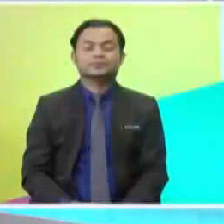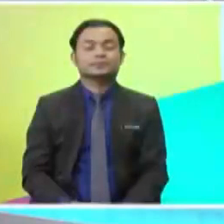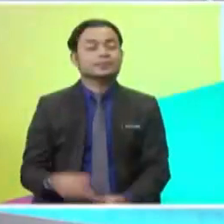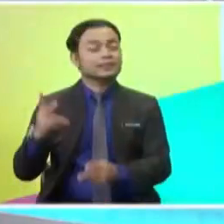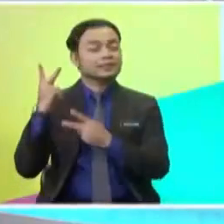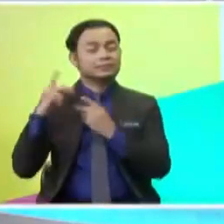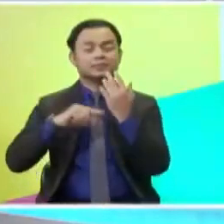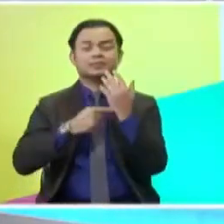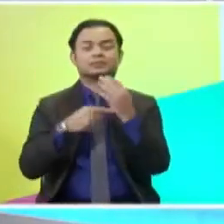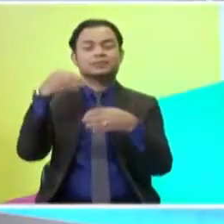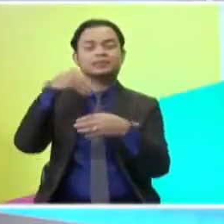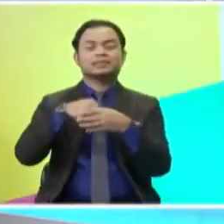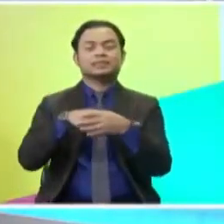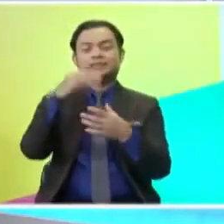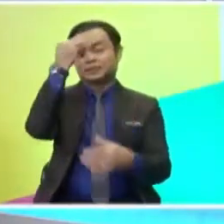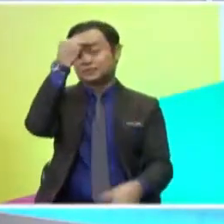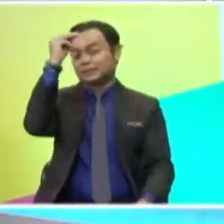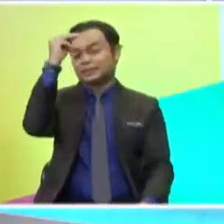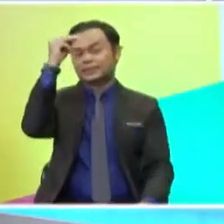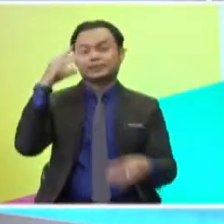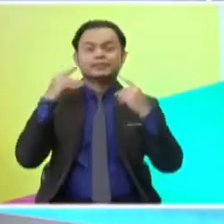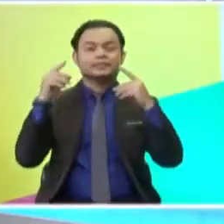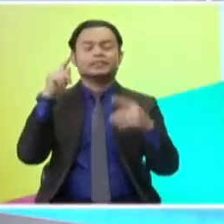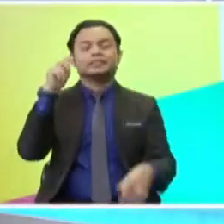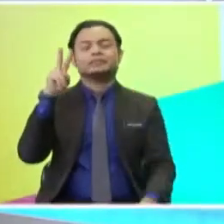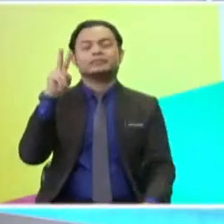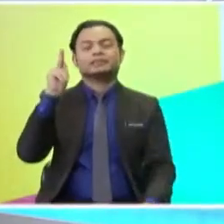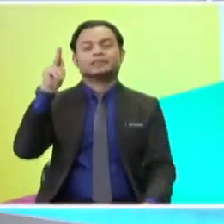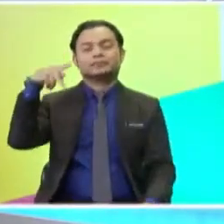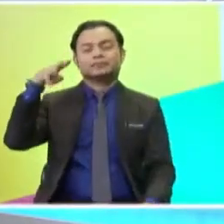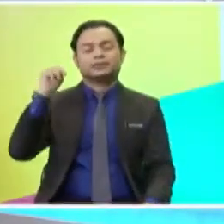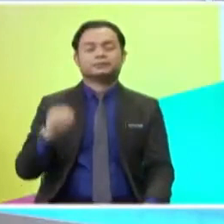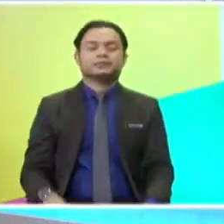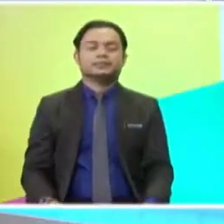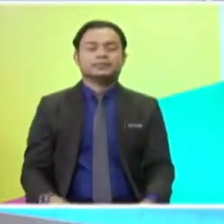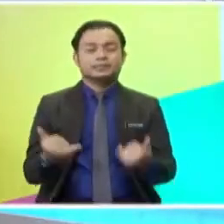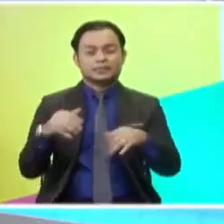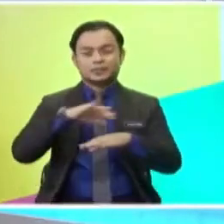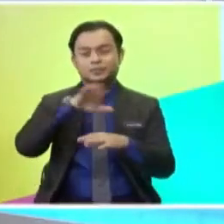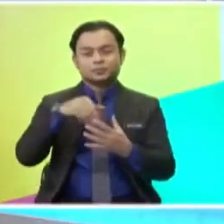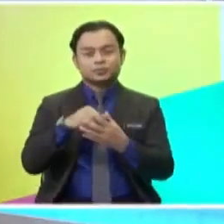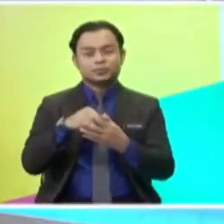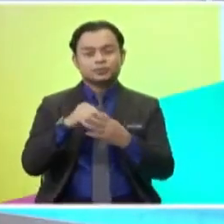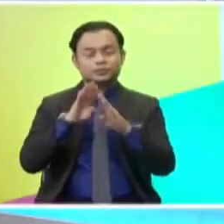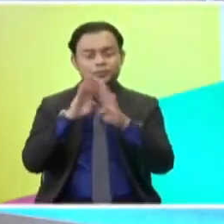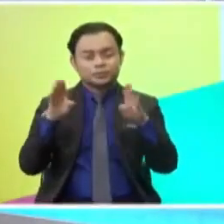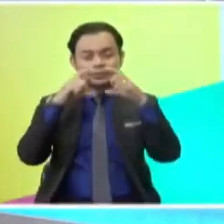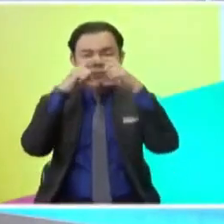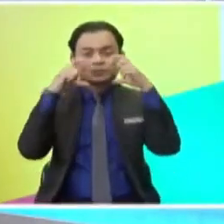Kembali semula dalam Mahir Didik TV KPM. Jadi kami telah menanggalkan pelitup muka dengan izin kerana bagi pendidikan